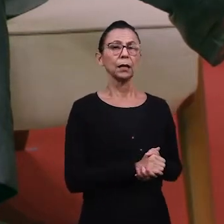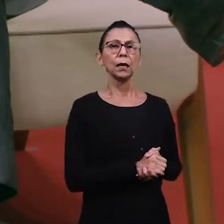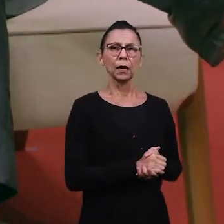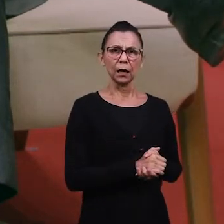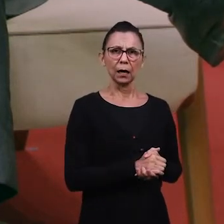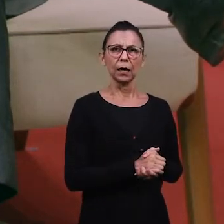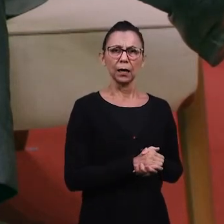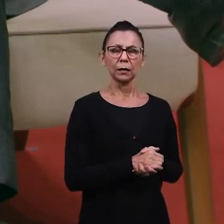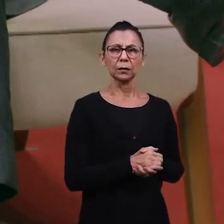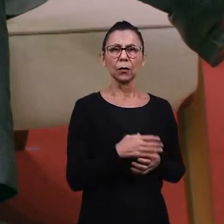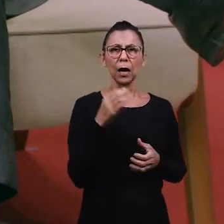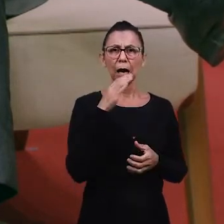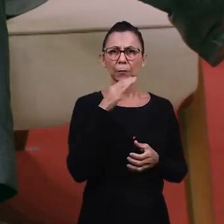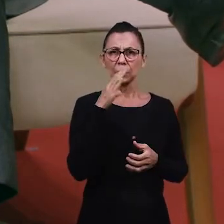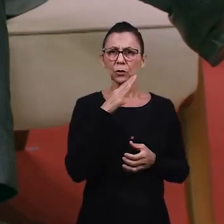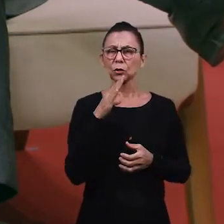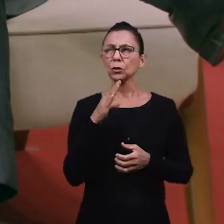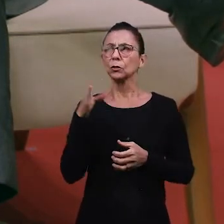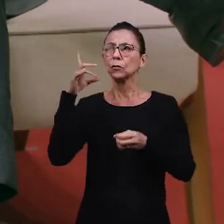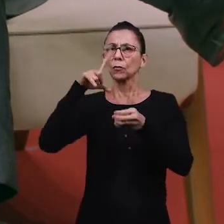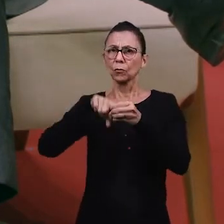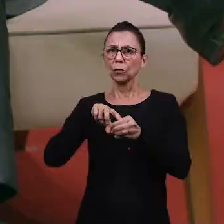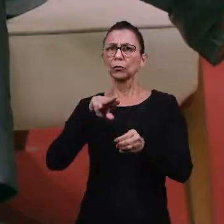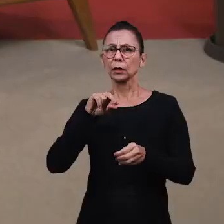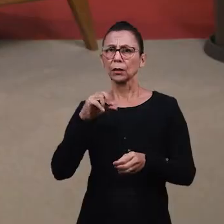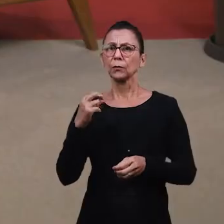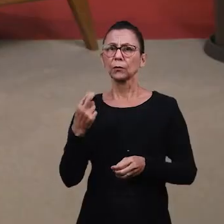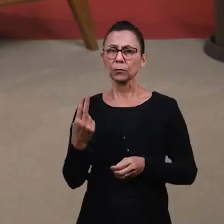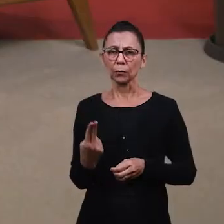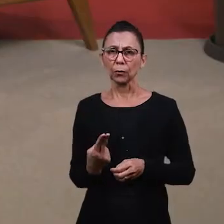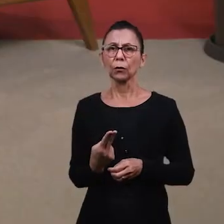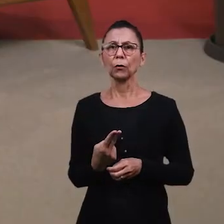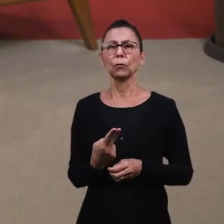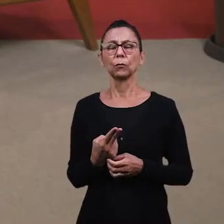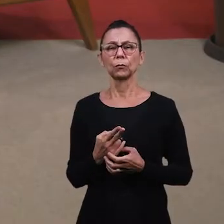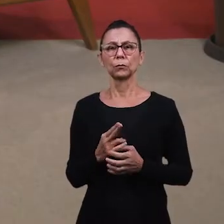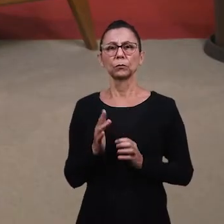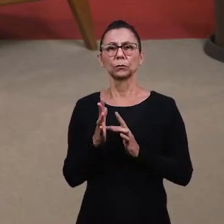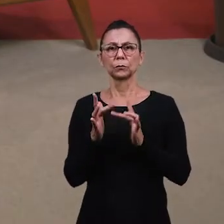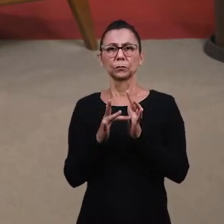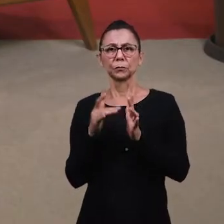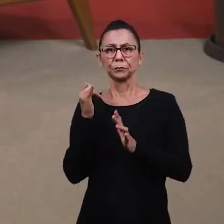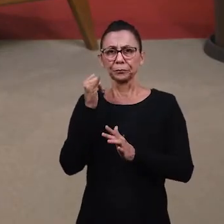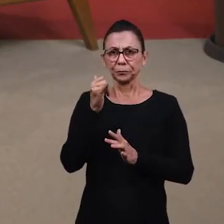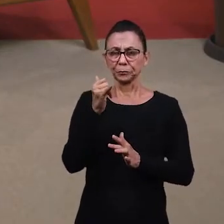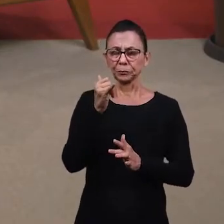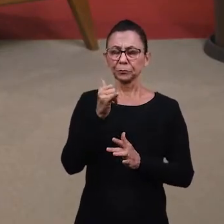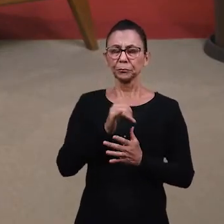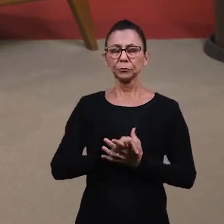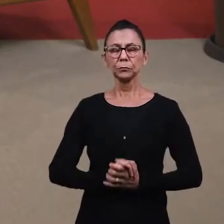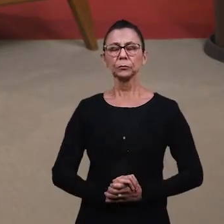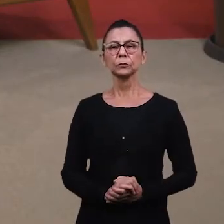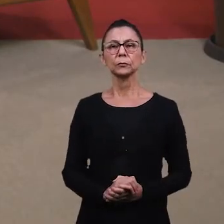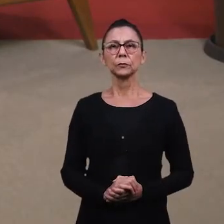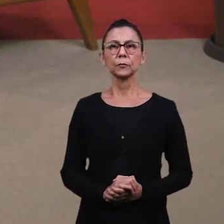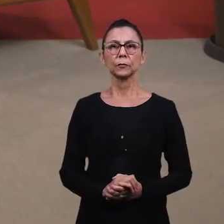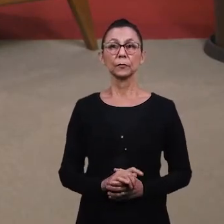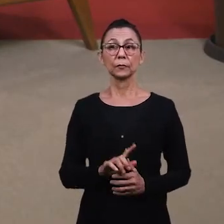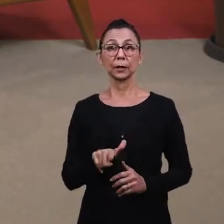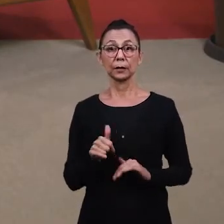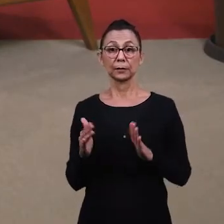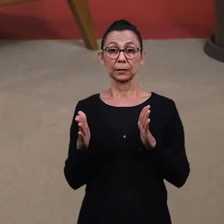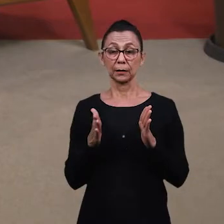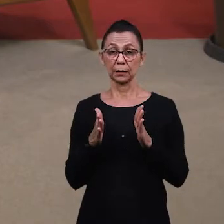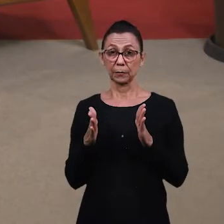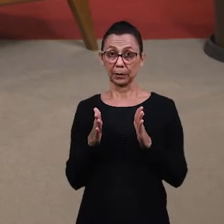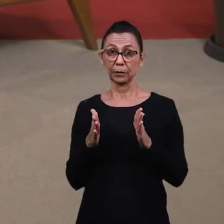que l'Église allait vivre, qu'elle allait précéder le retour du Seigneur Jésus. Tel comme le Seigneur Jésus a dit, voici, bientôt je viens,